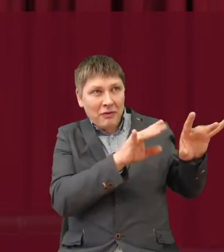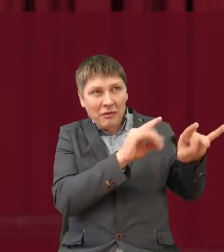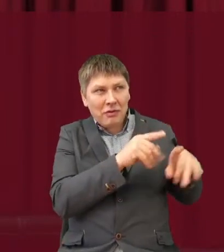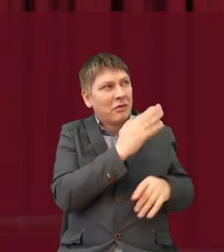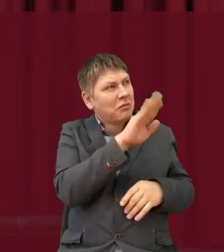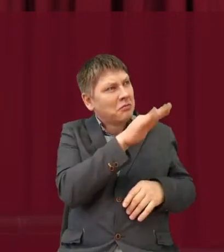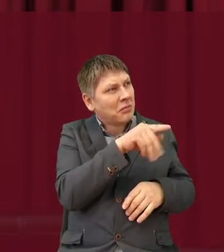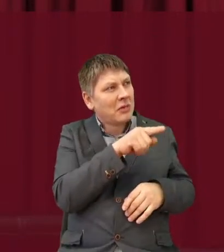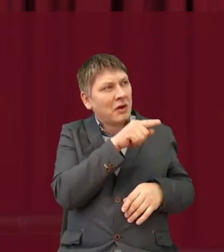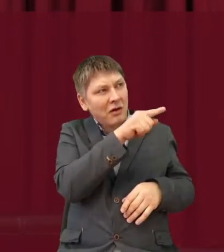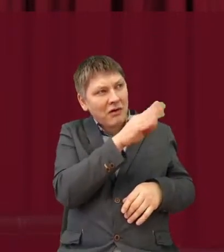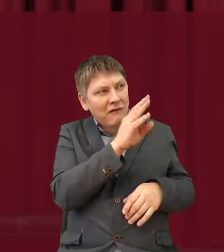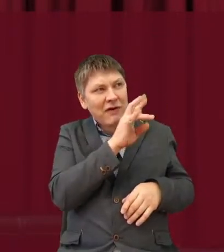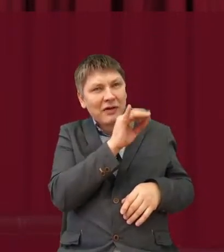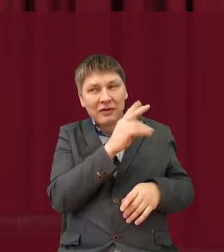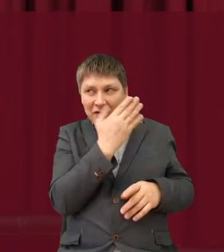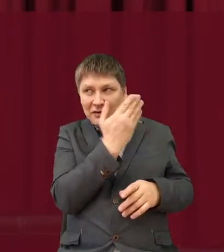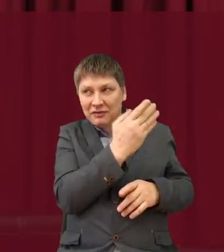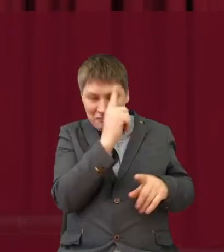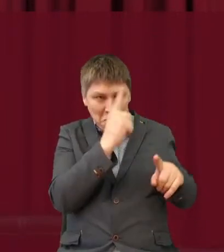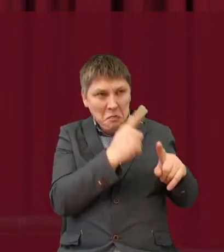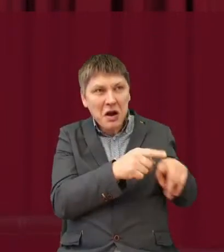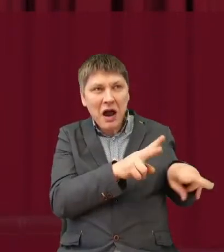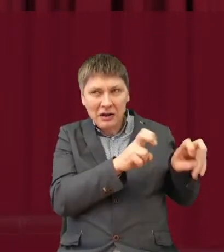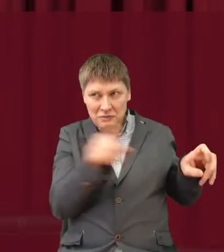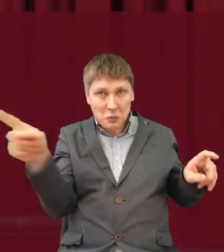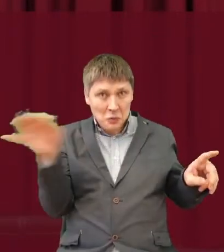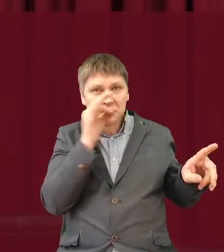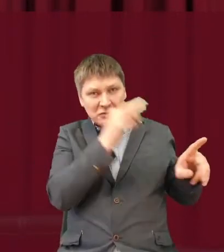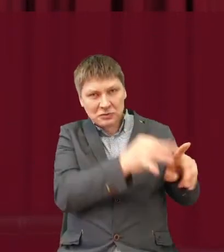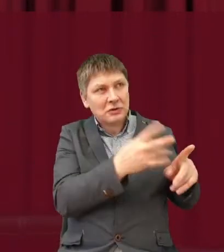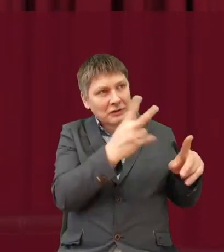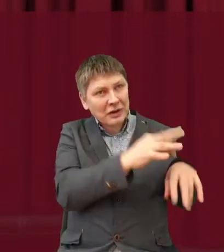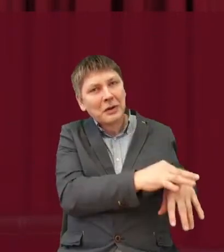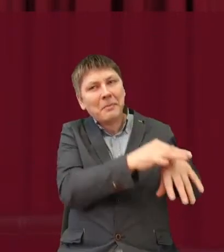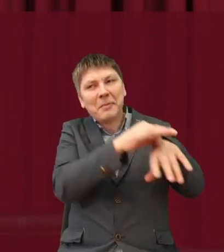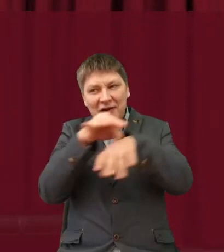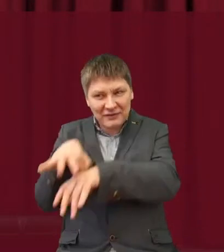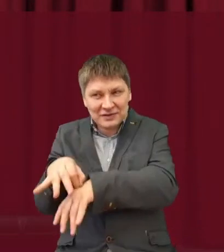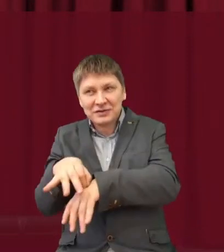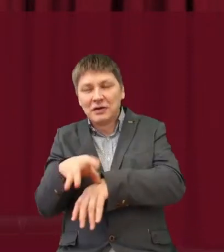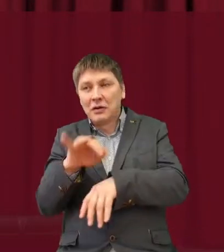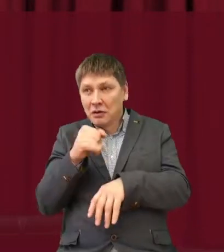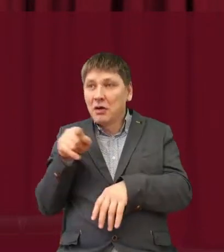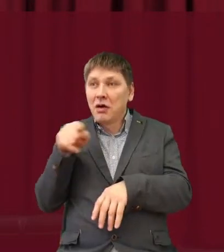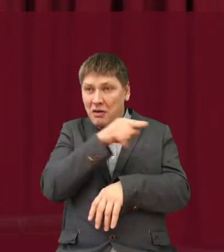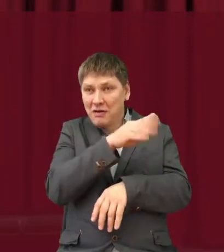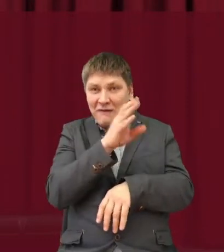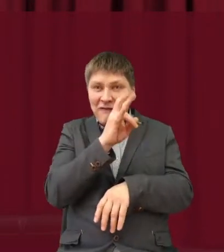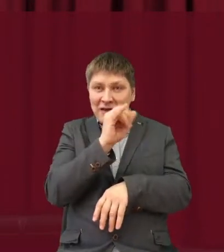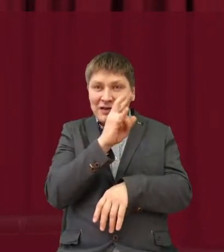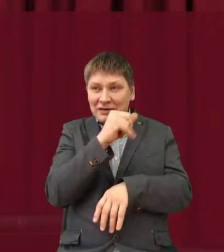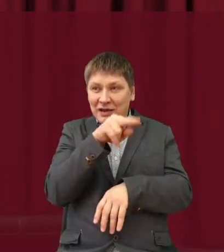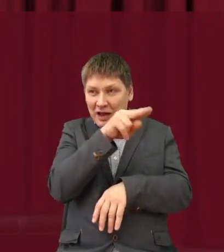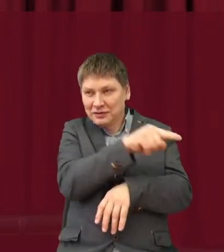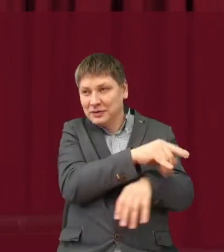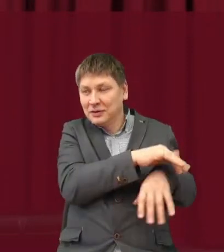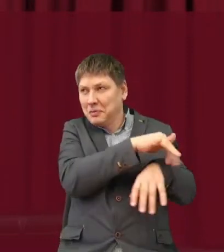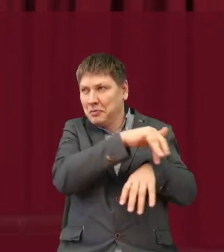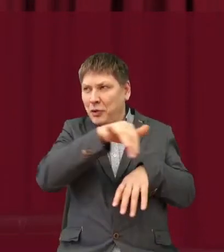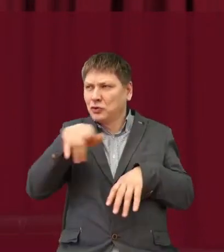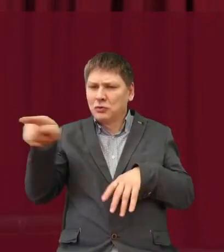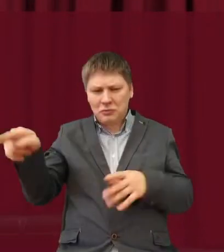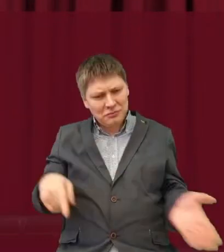брат твой виноград и сказал он пойти Приведите его и вышел к нему винодат и он